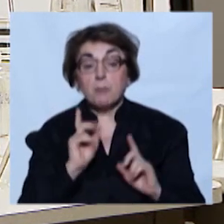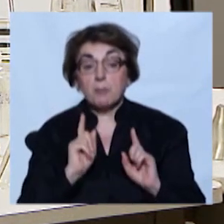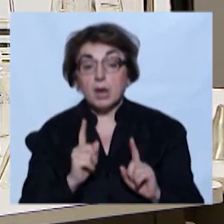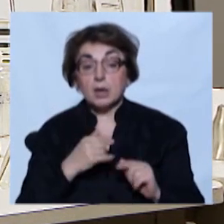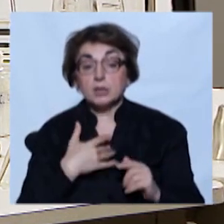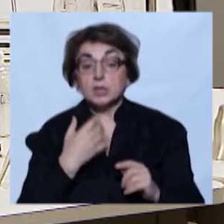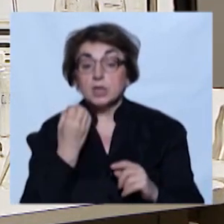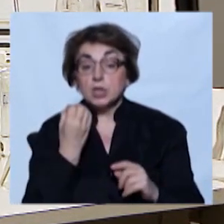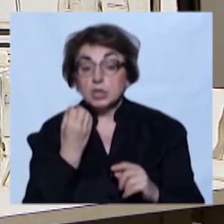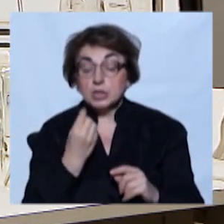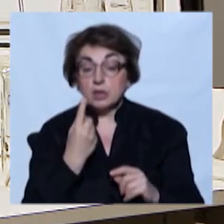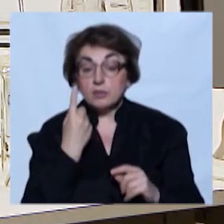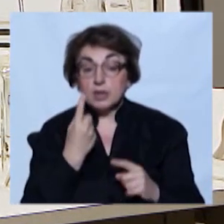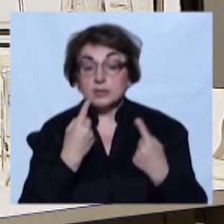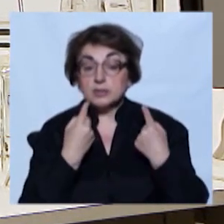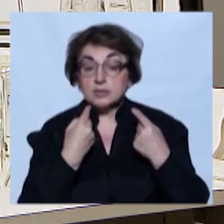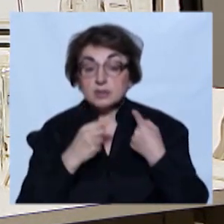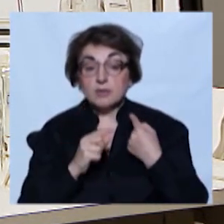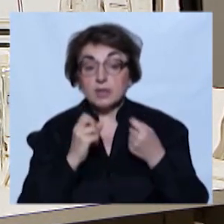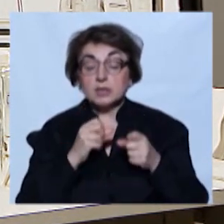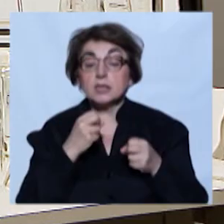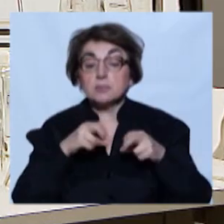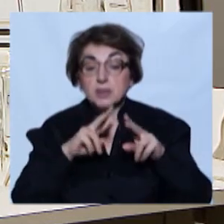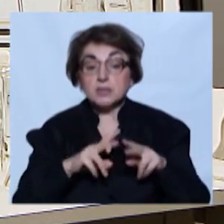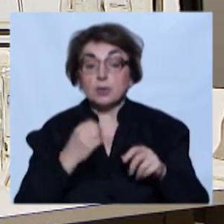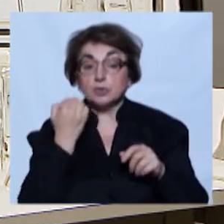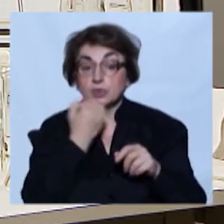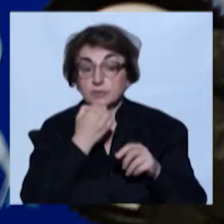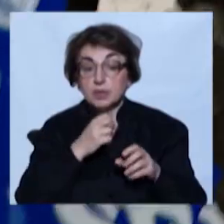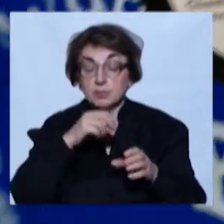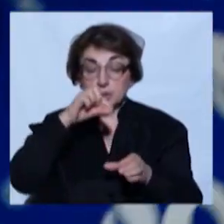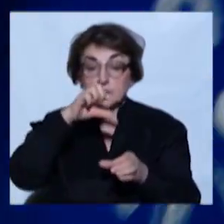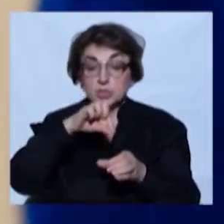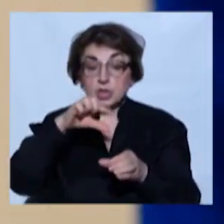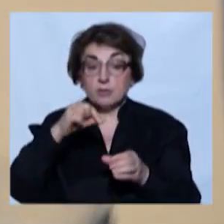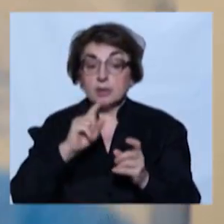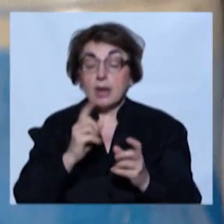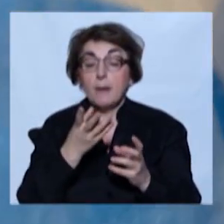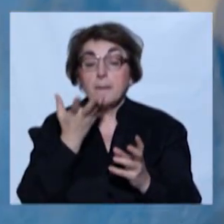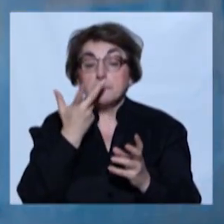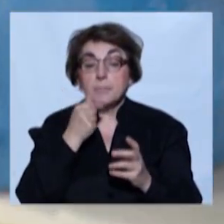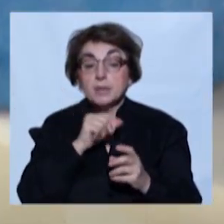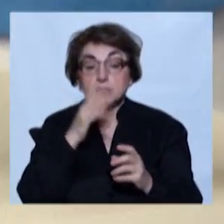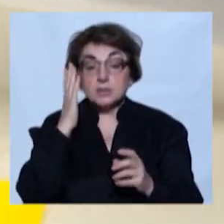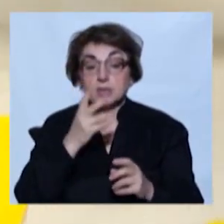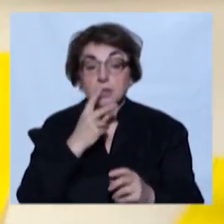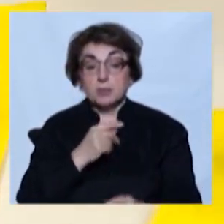ერთი ინდიკატორით, ანუ ფენოლფთალეინით მინდა შევამოწმო ეს არეები, რა ფერი შეფერილობის